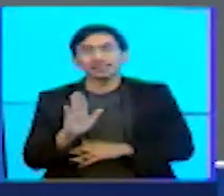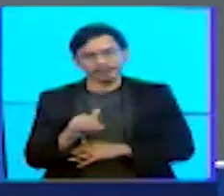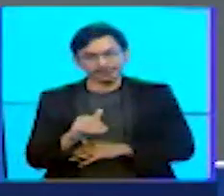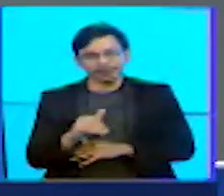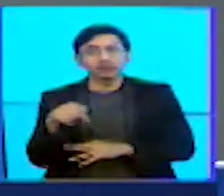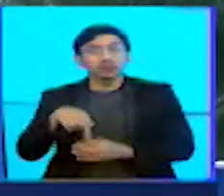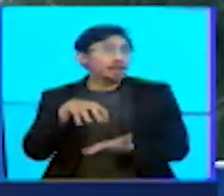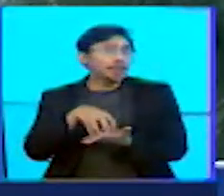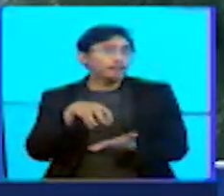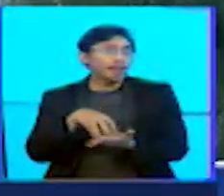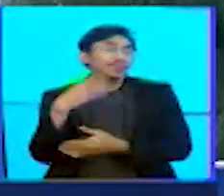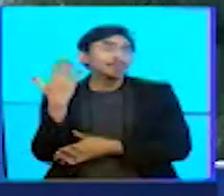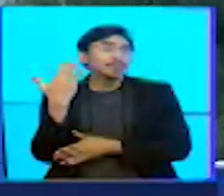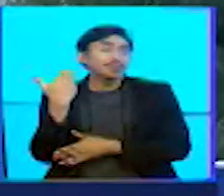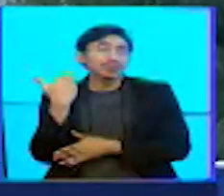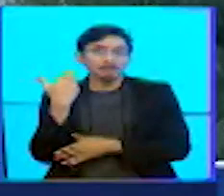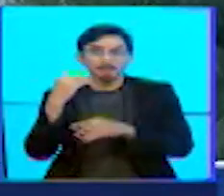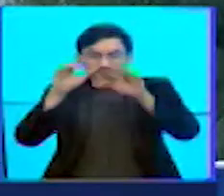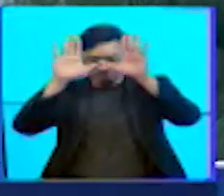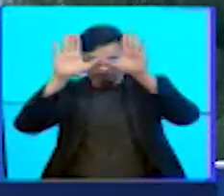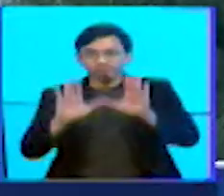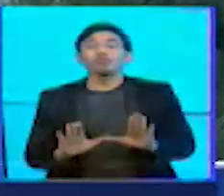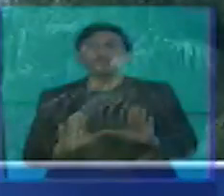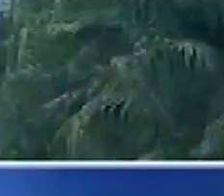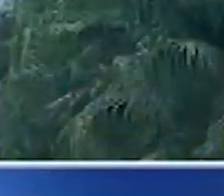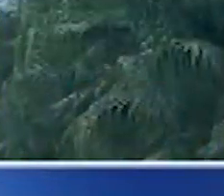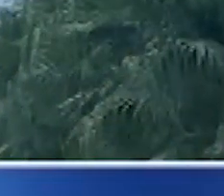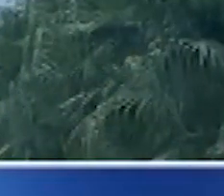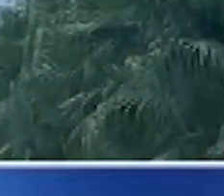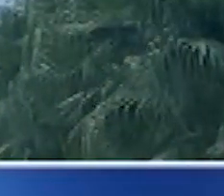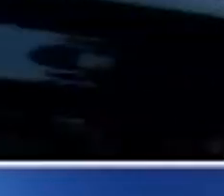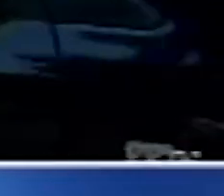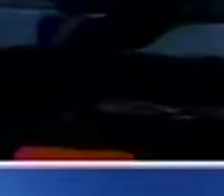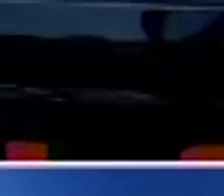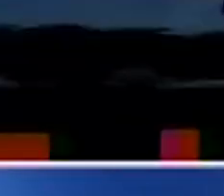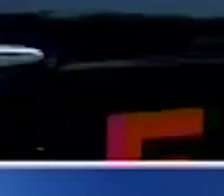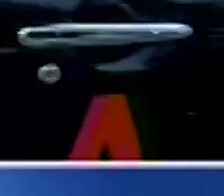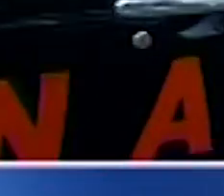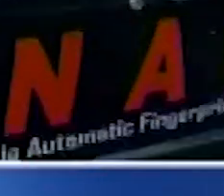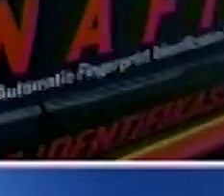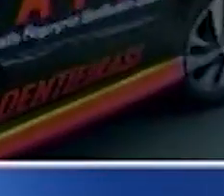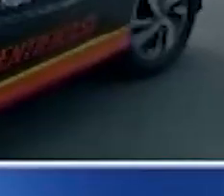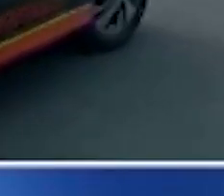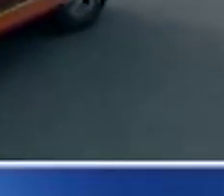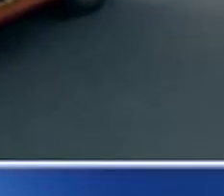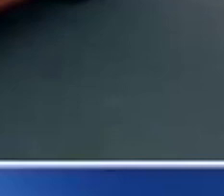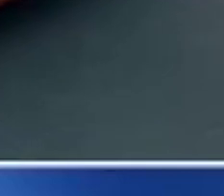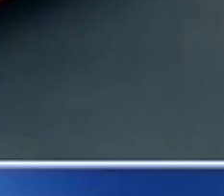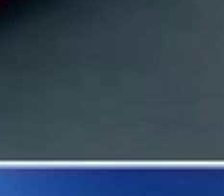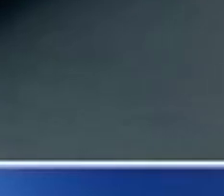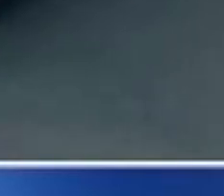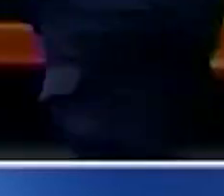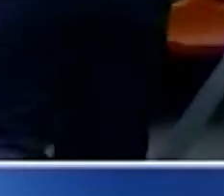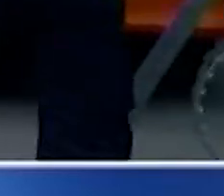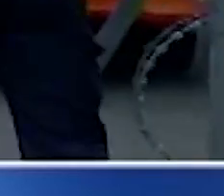tempat terjadinya lift barang yang jatuh di Mall Margo City Depok, dan sebagian tim ini juga telah dikerahkan untuk